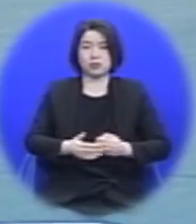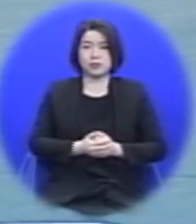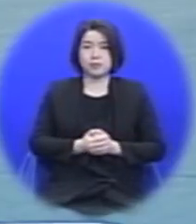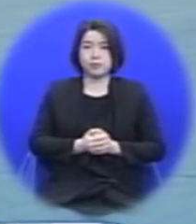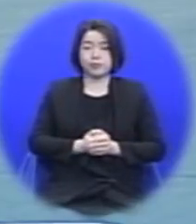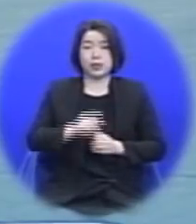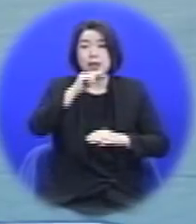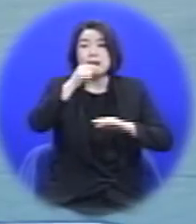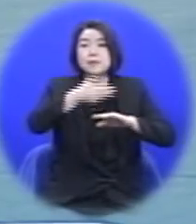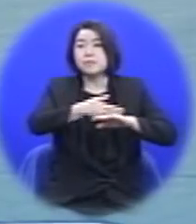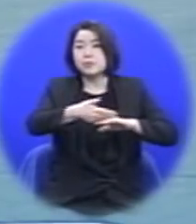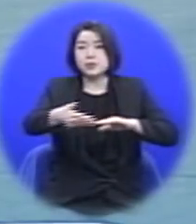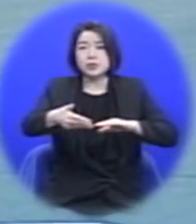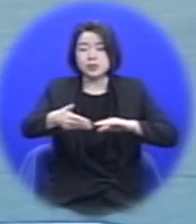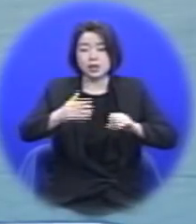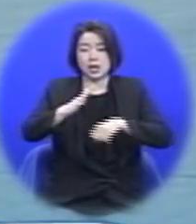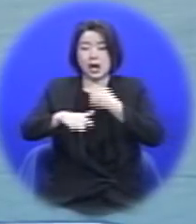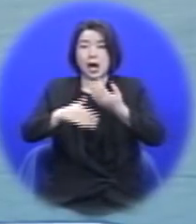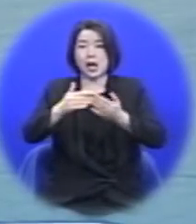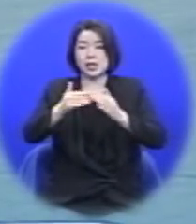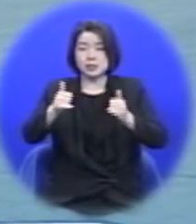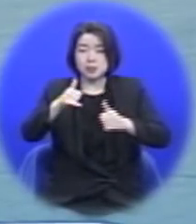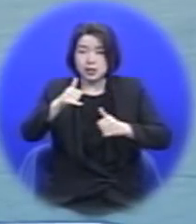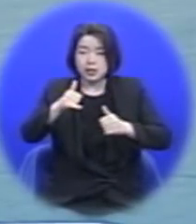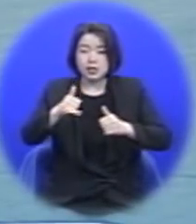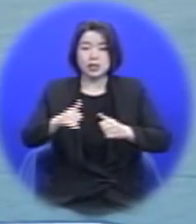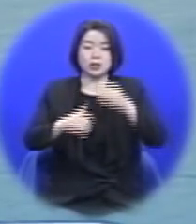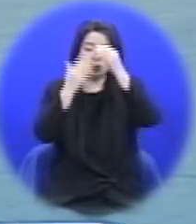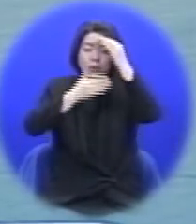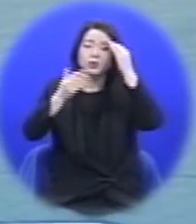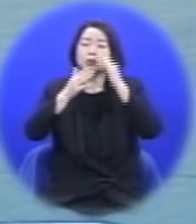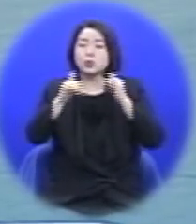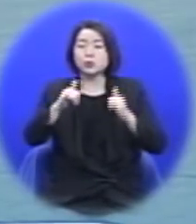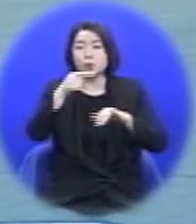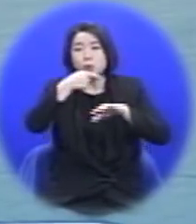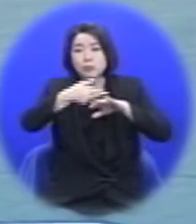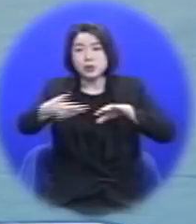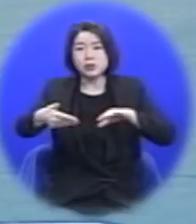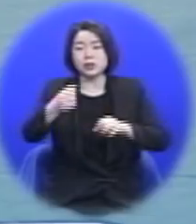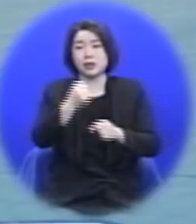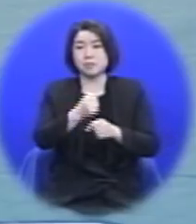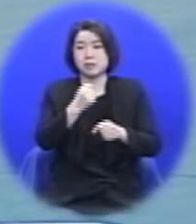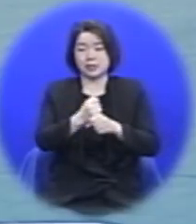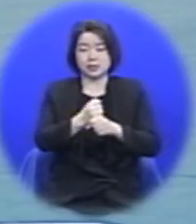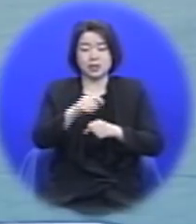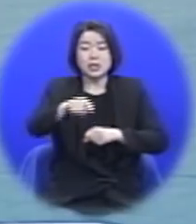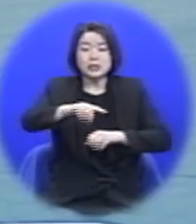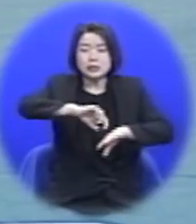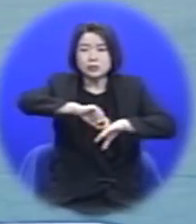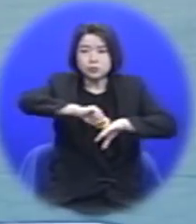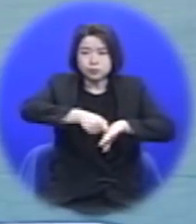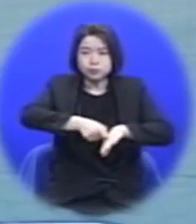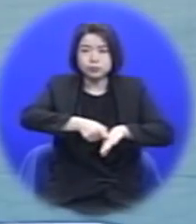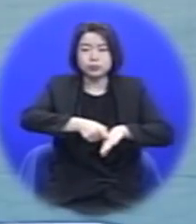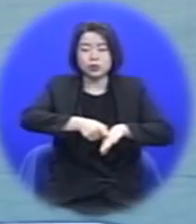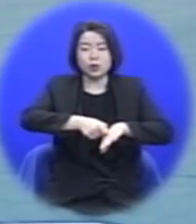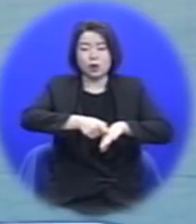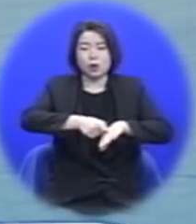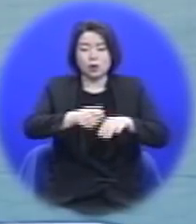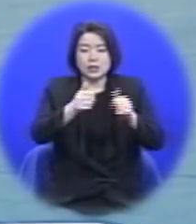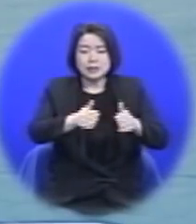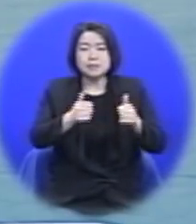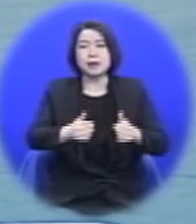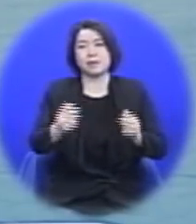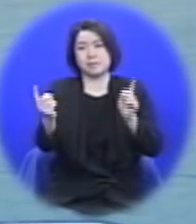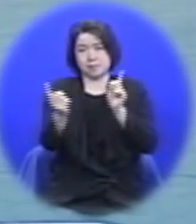피 흘렸던 선지자의 피를 흘렸던 성도의 피를 흘렸던 그 무서운 심판을 그들이 당하는